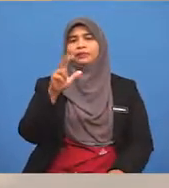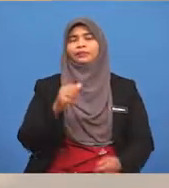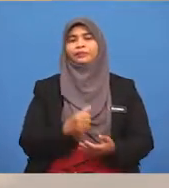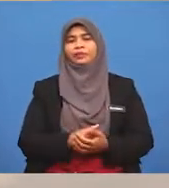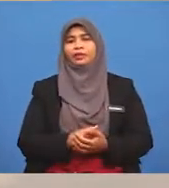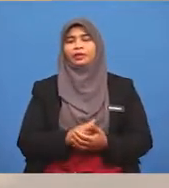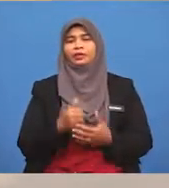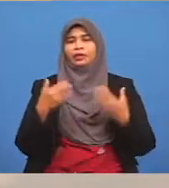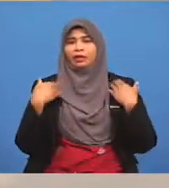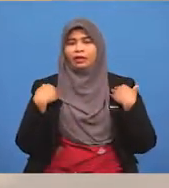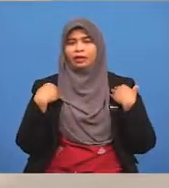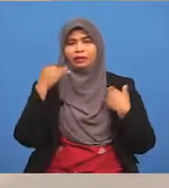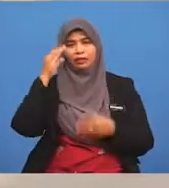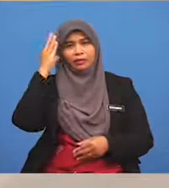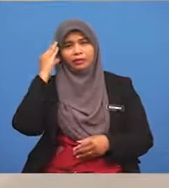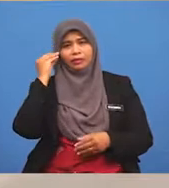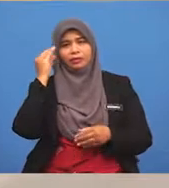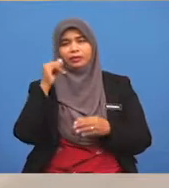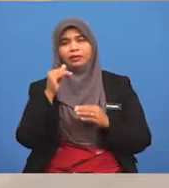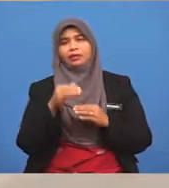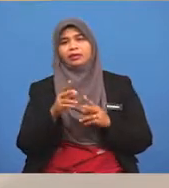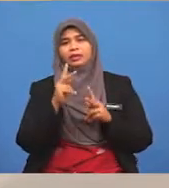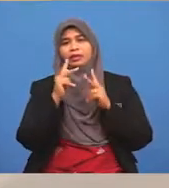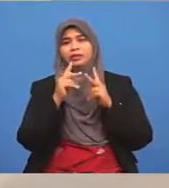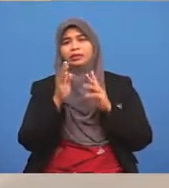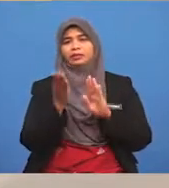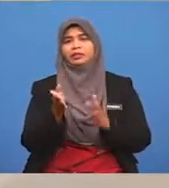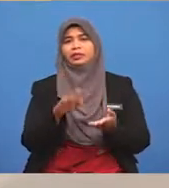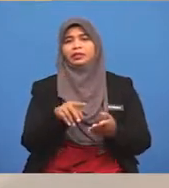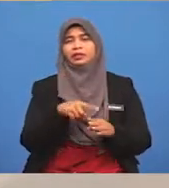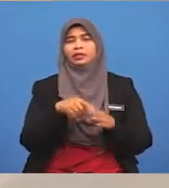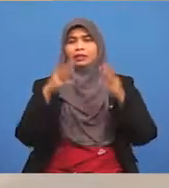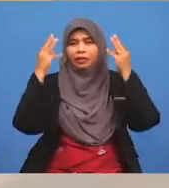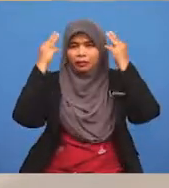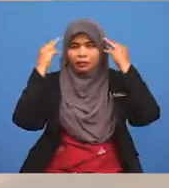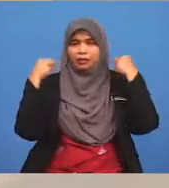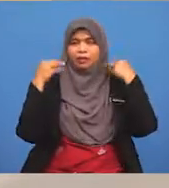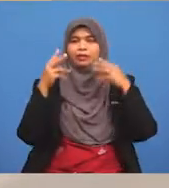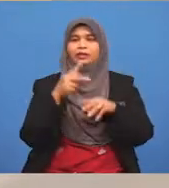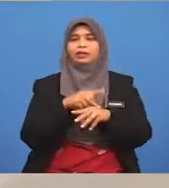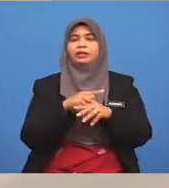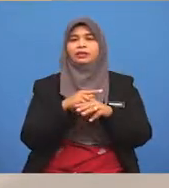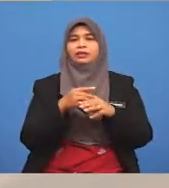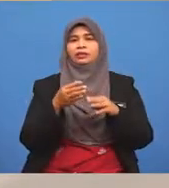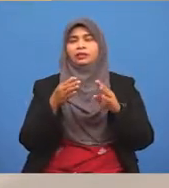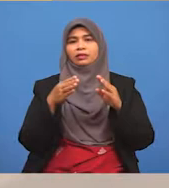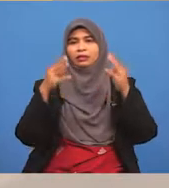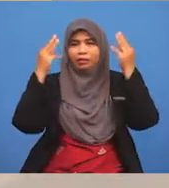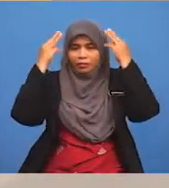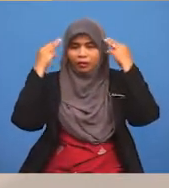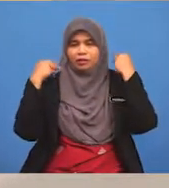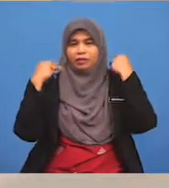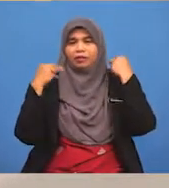Ada pendapat yang mengatakan beliau meninggal di Makkah ketika menunaikan haji di sana. Beliau